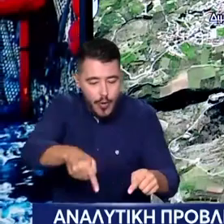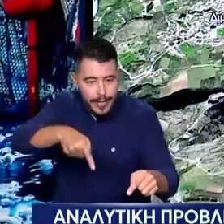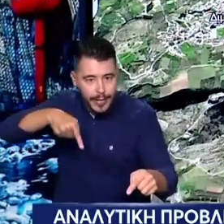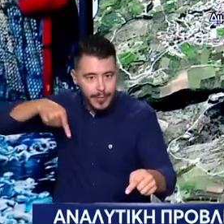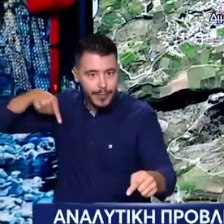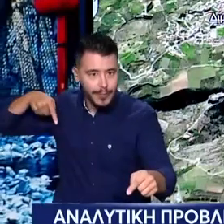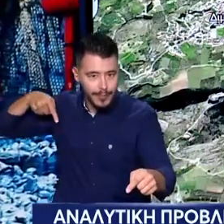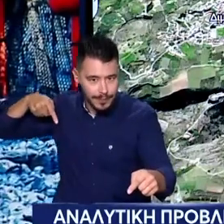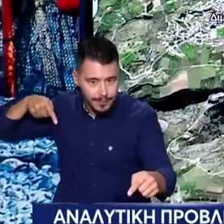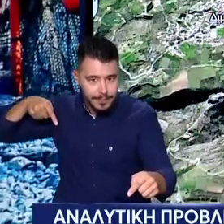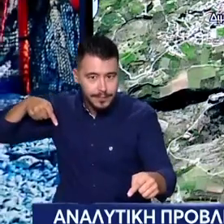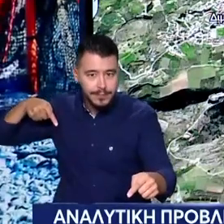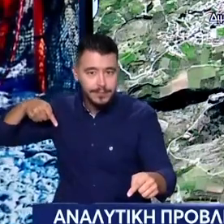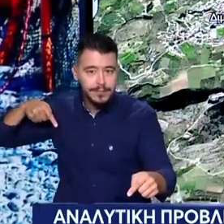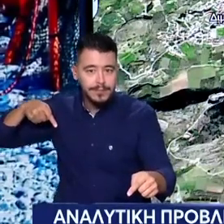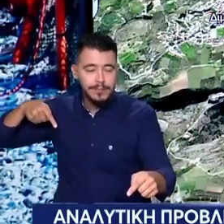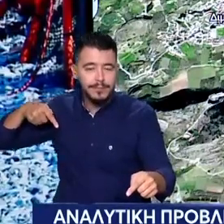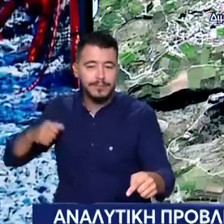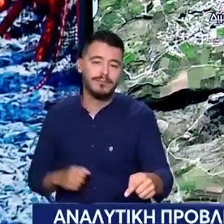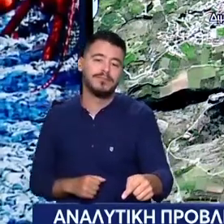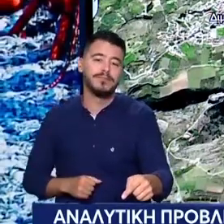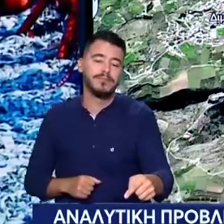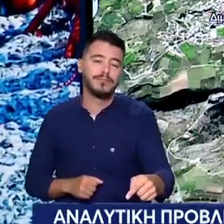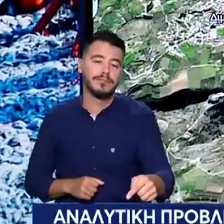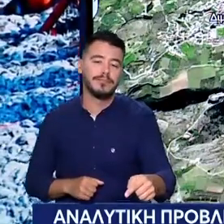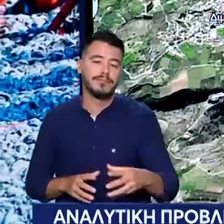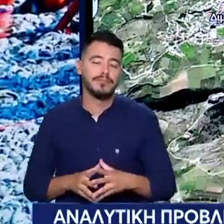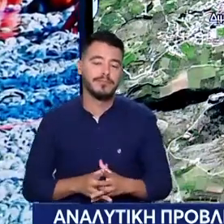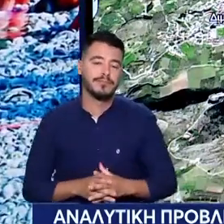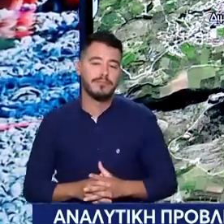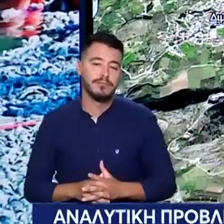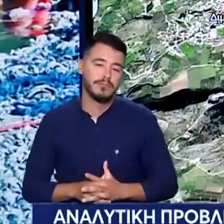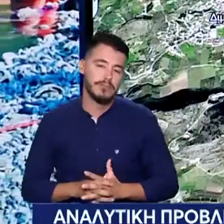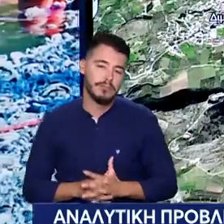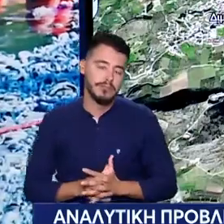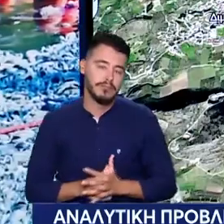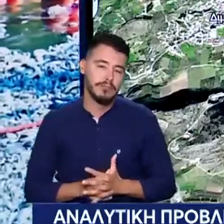ουσία δηλαδή, για να δείτε όλη τη διαδρομή, εάν πάμε πίσω,